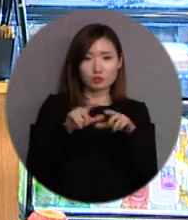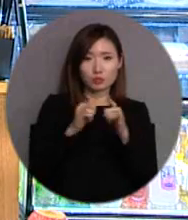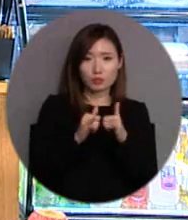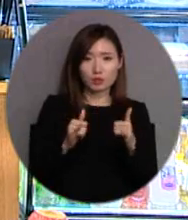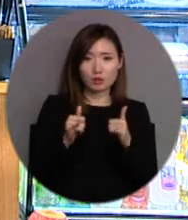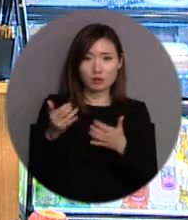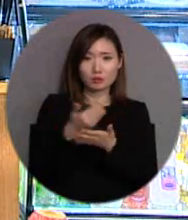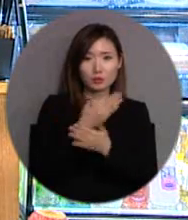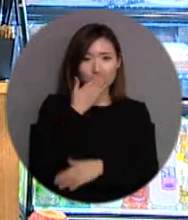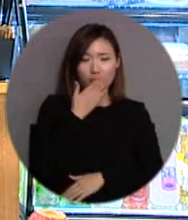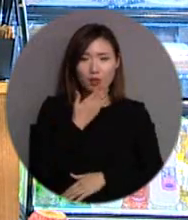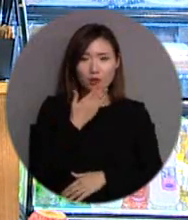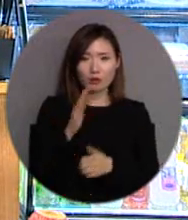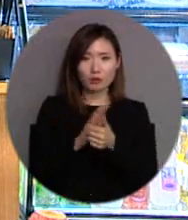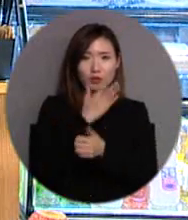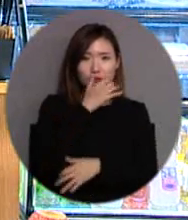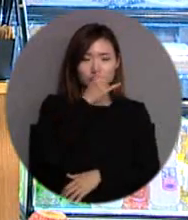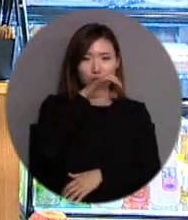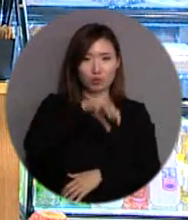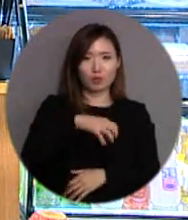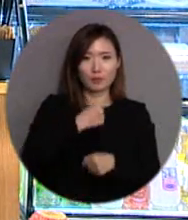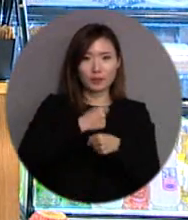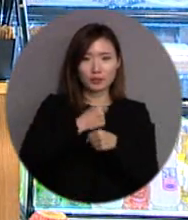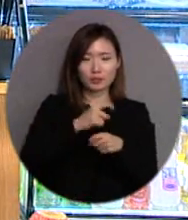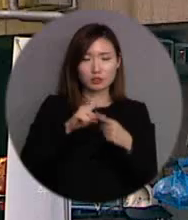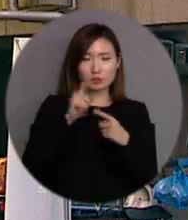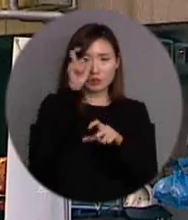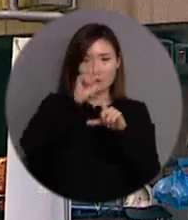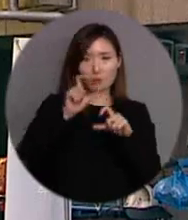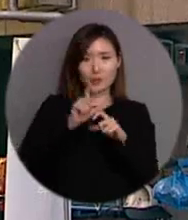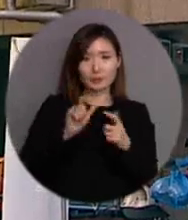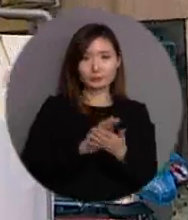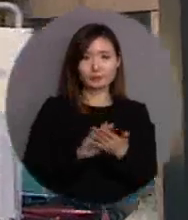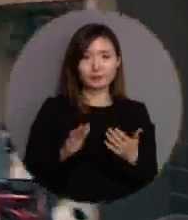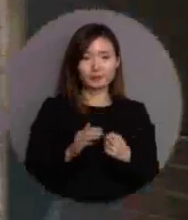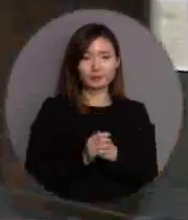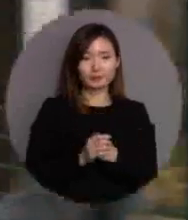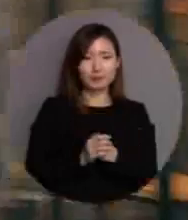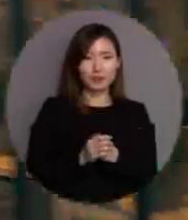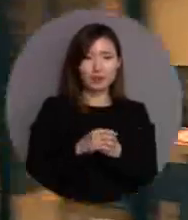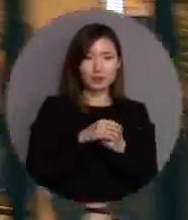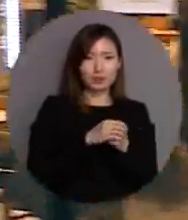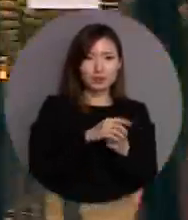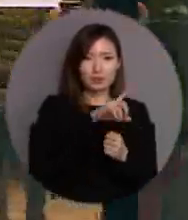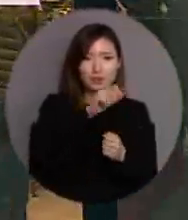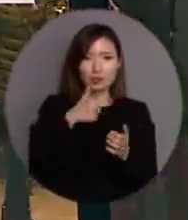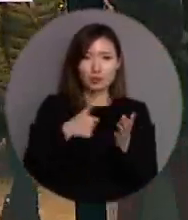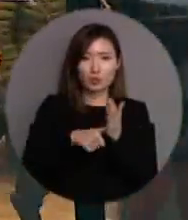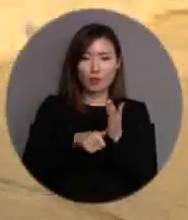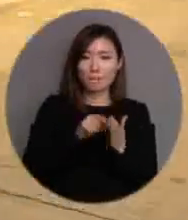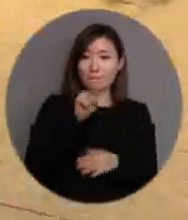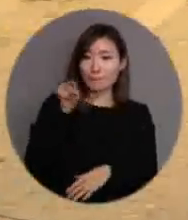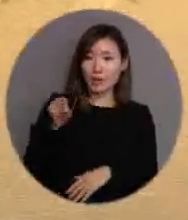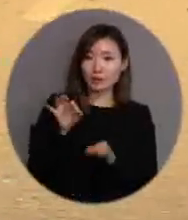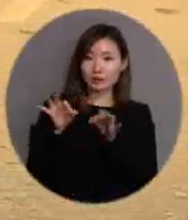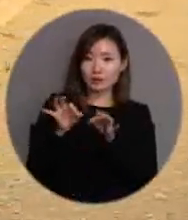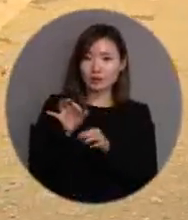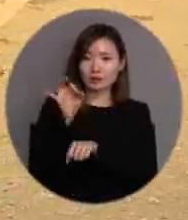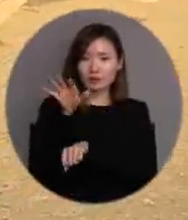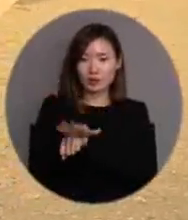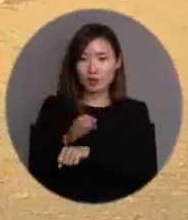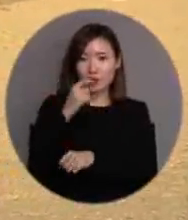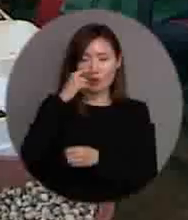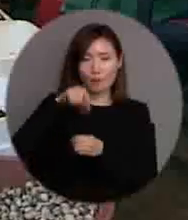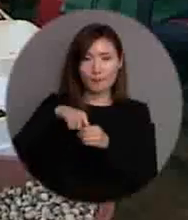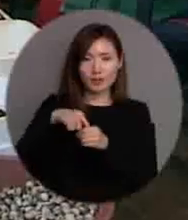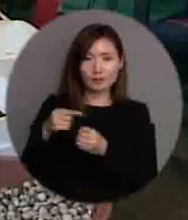소통하고 교류할 수 있는 공간으로 만들까 를 저희가 고민을 했고 재료는 바로 옆 시장에서 사서 쓰고 커피는